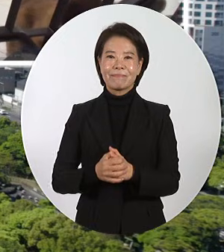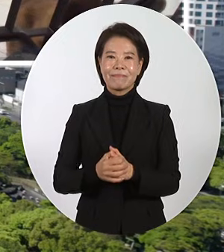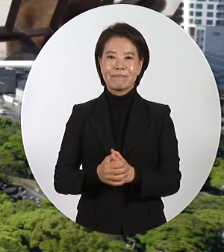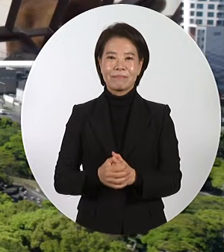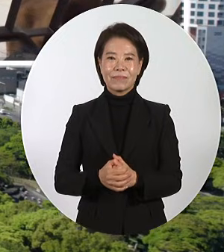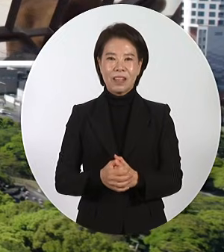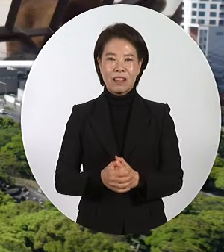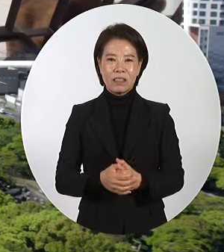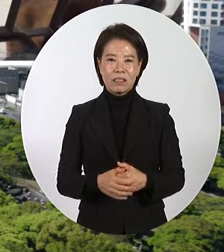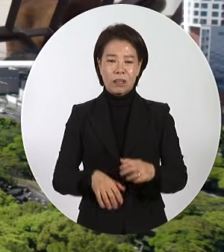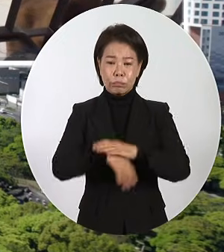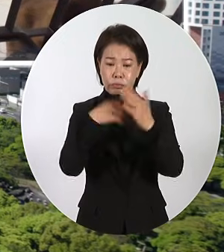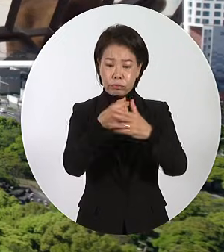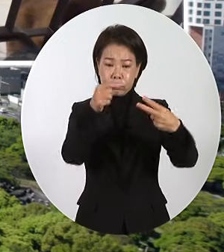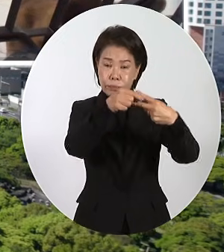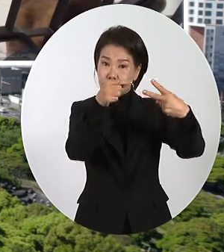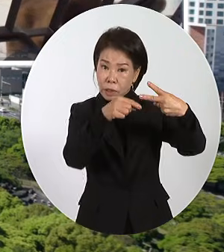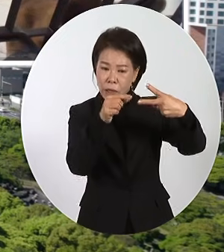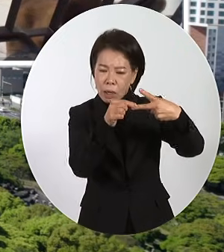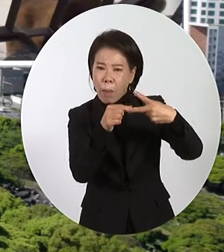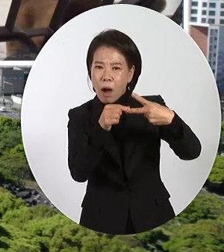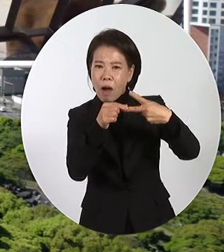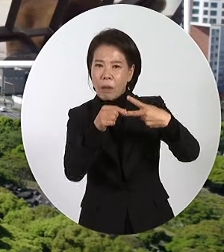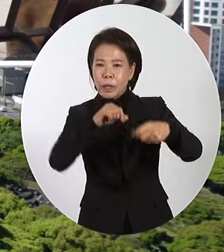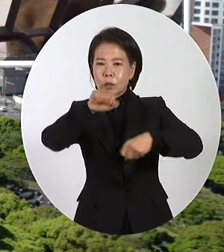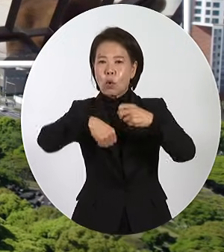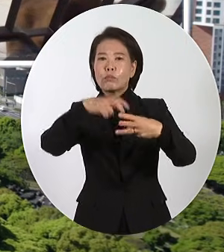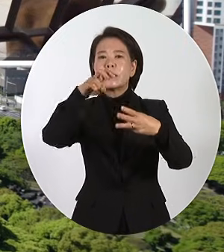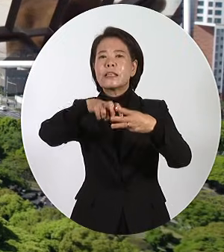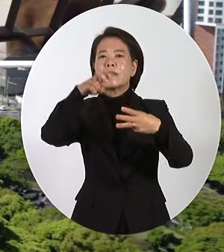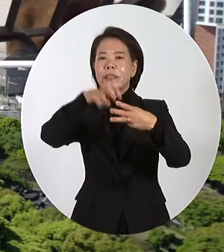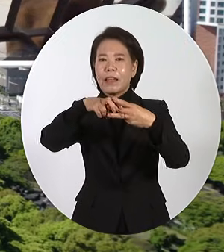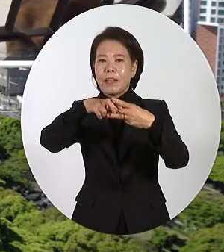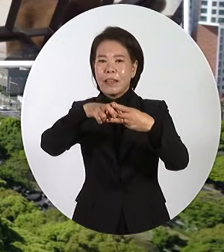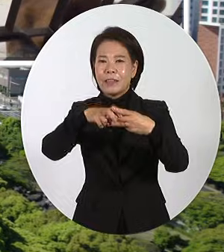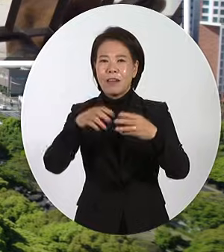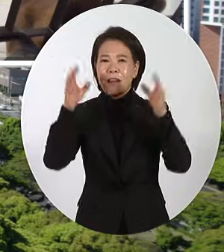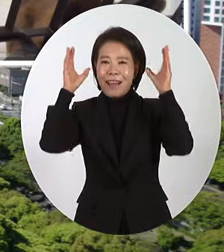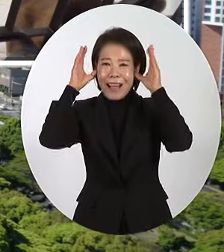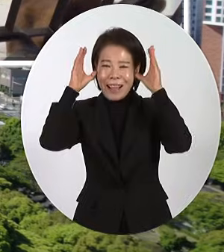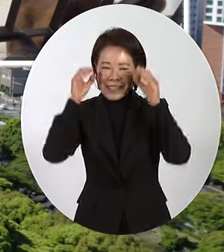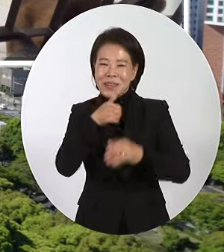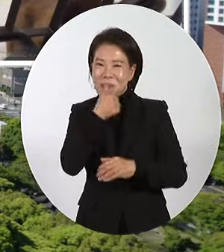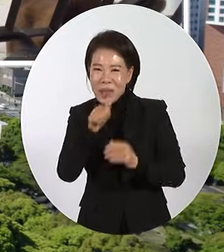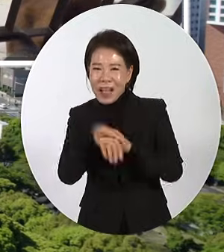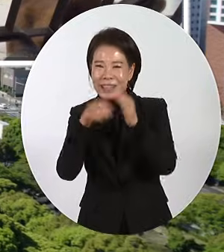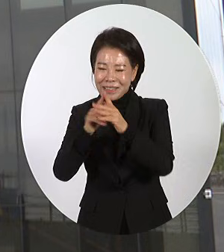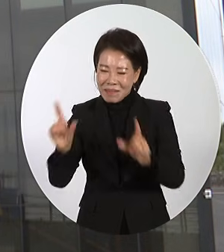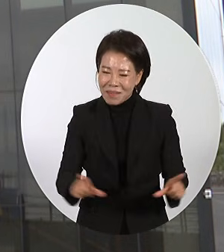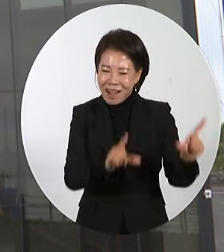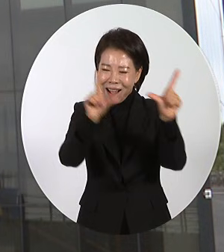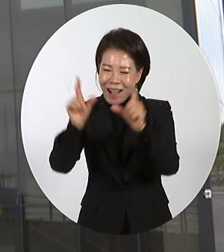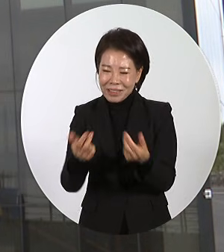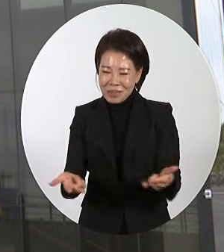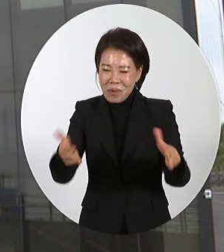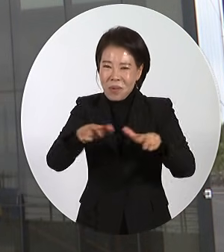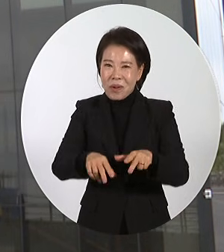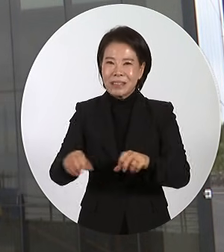제주특별자치도 제2동물보호센터와 반려동물 놀이공원이 오는 15일 문을 엽니다.